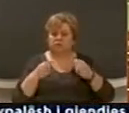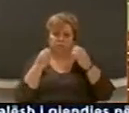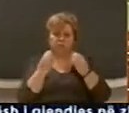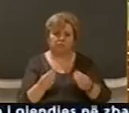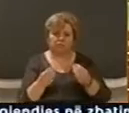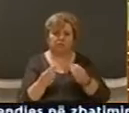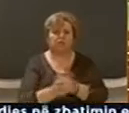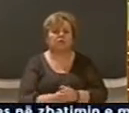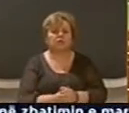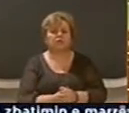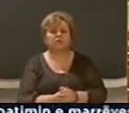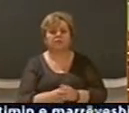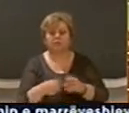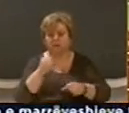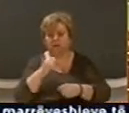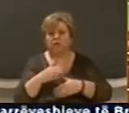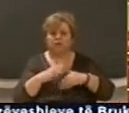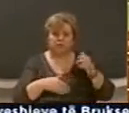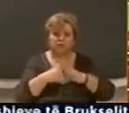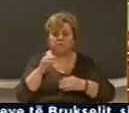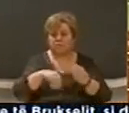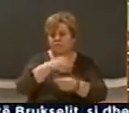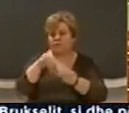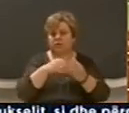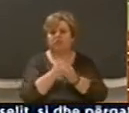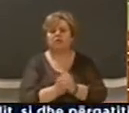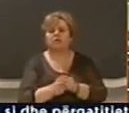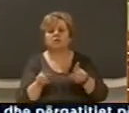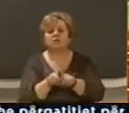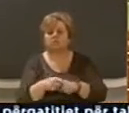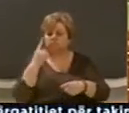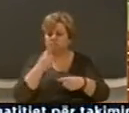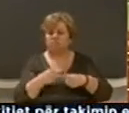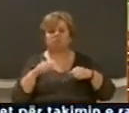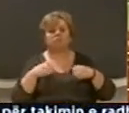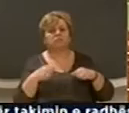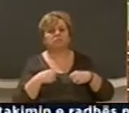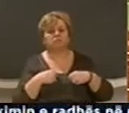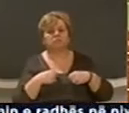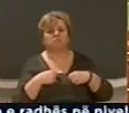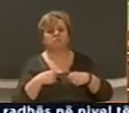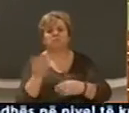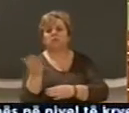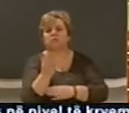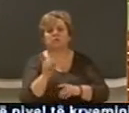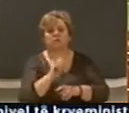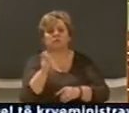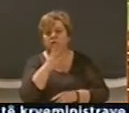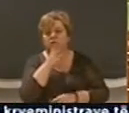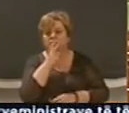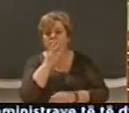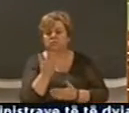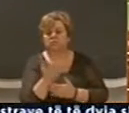më të mirë, për ndërtim e një familje me një realitet jetësor ku nuk shtrihet dora për të kërkuar